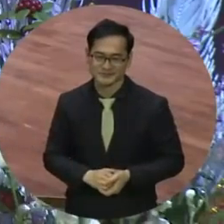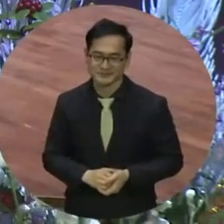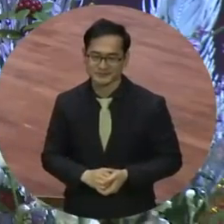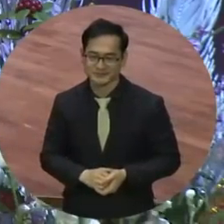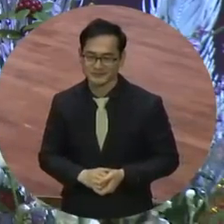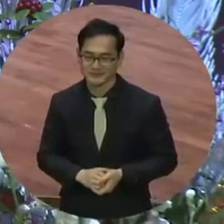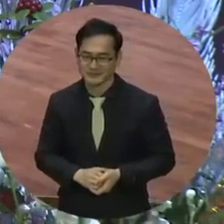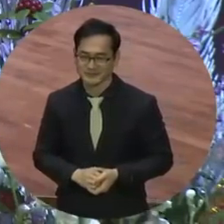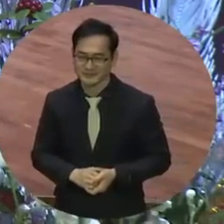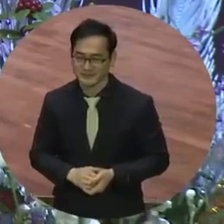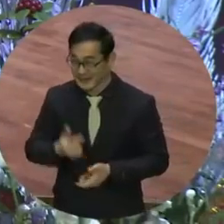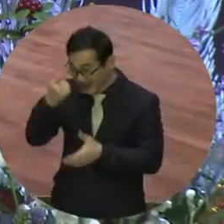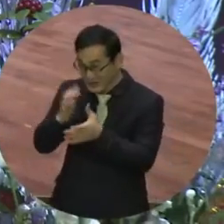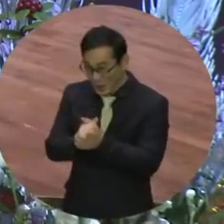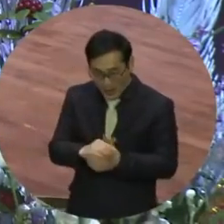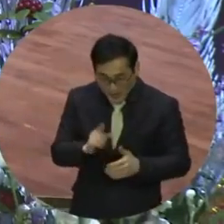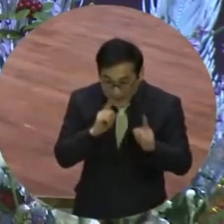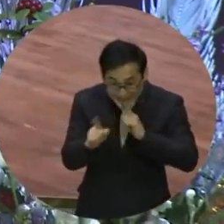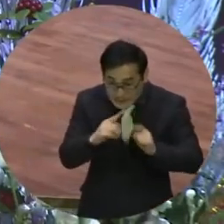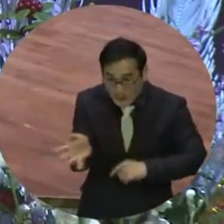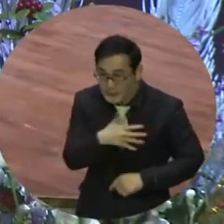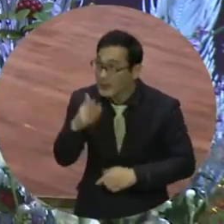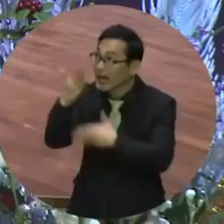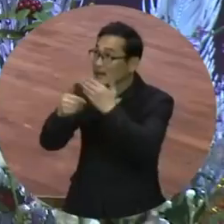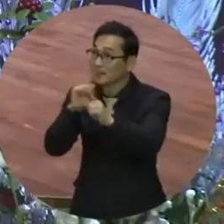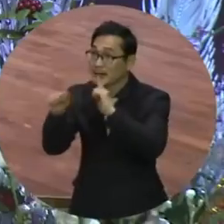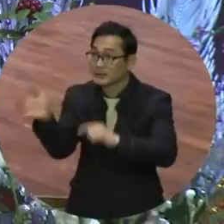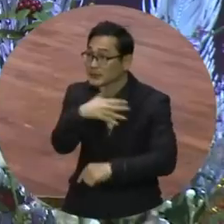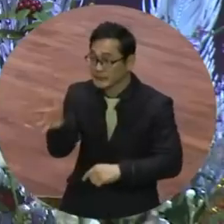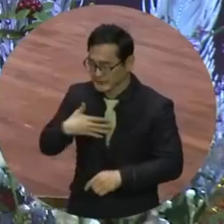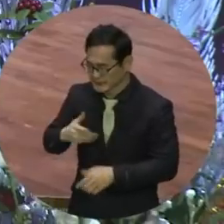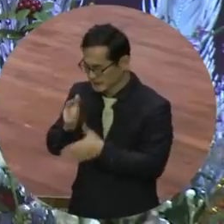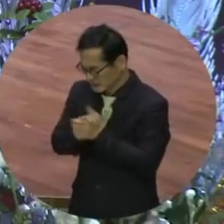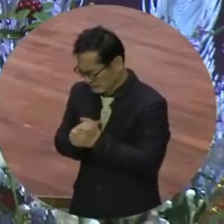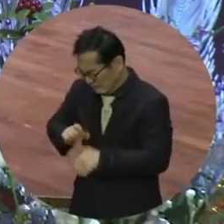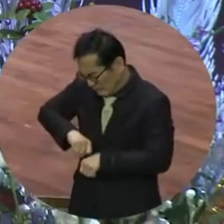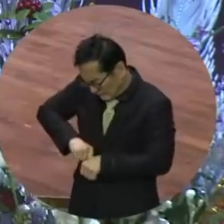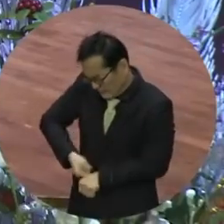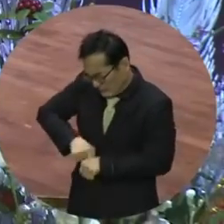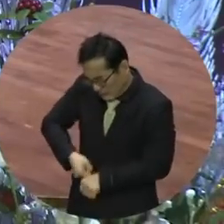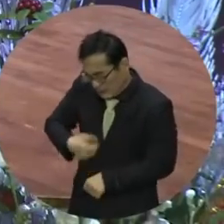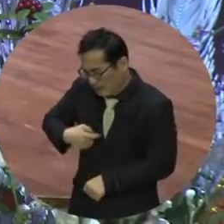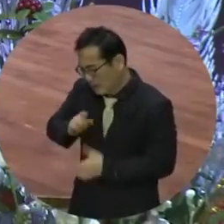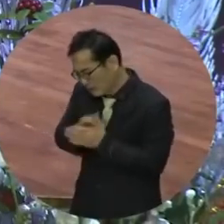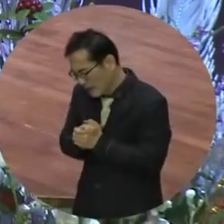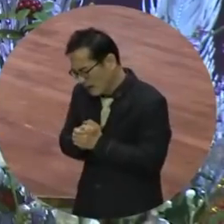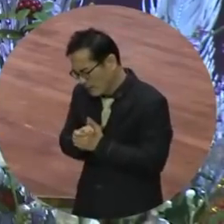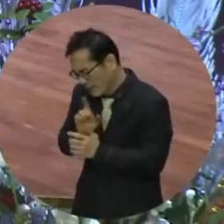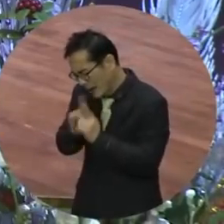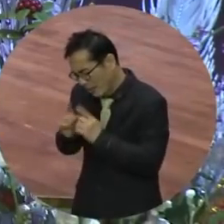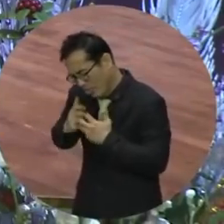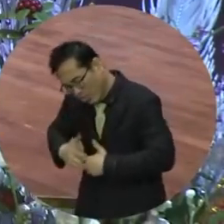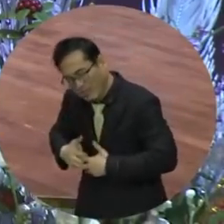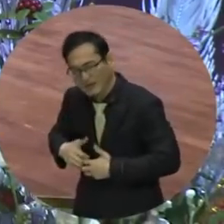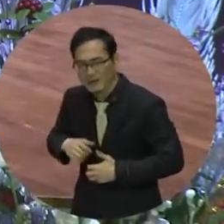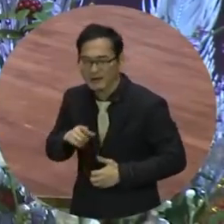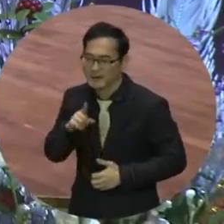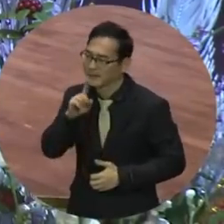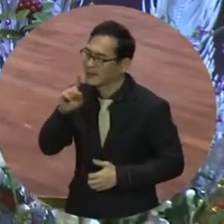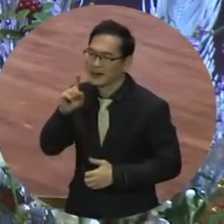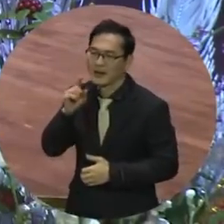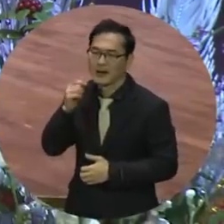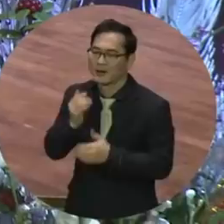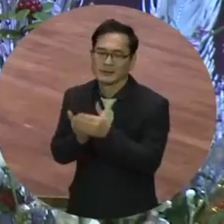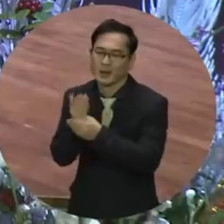되는 기도고 힘만 들어서 안 돼. 5분 10분도 못 해. 언약자고 기도하면 성령인도 받아가지고 기도가 아주 쉽게 된단 말이에요.